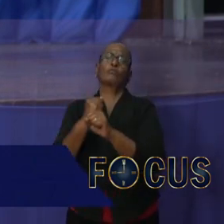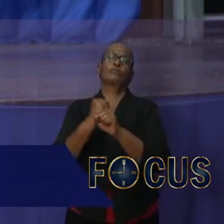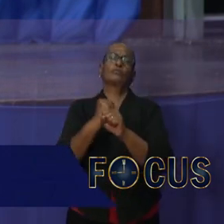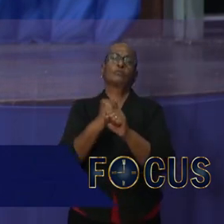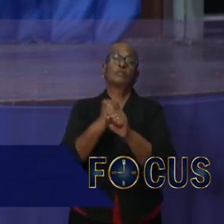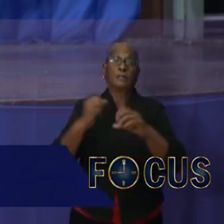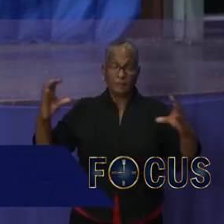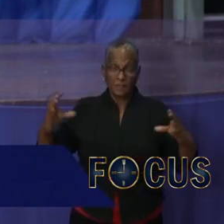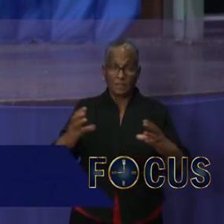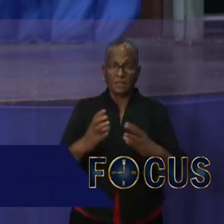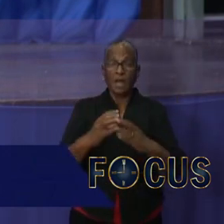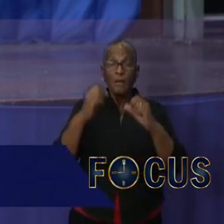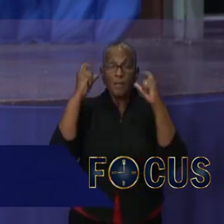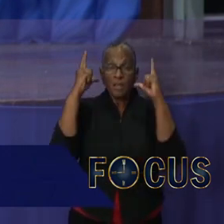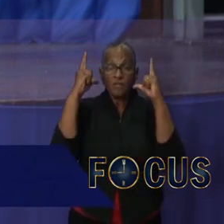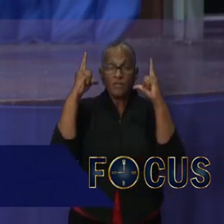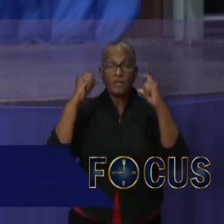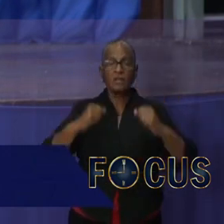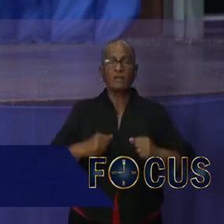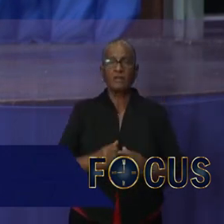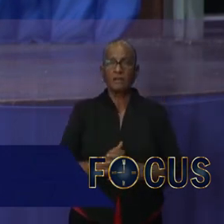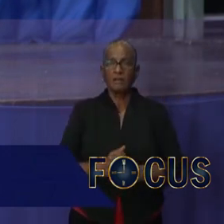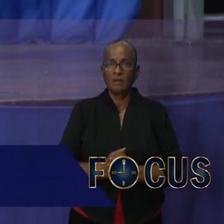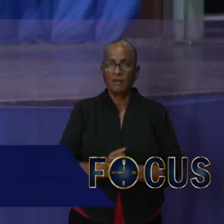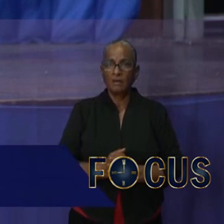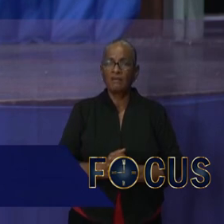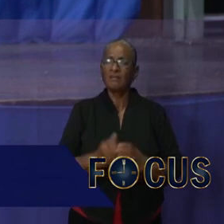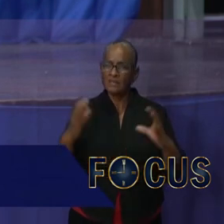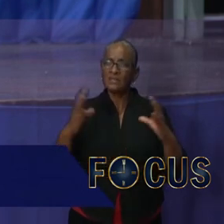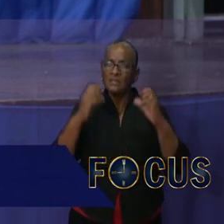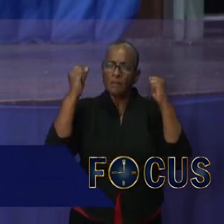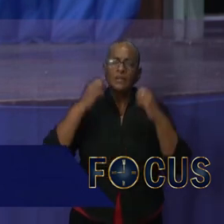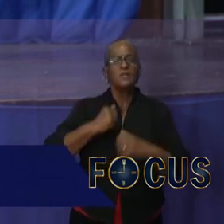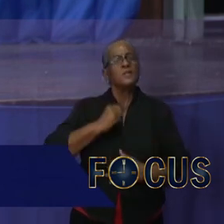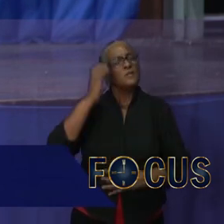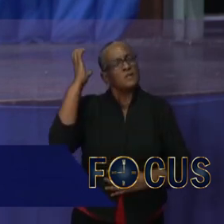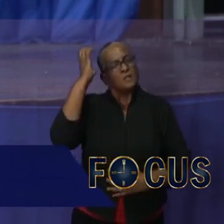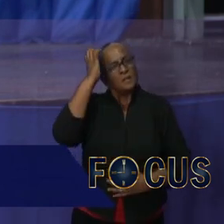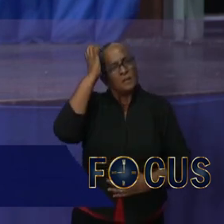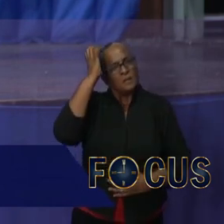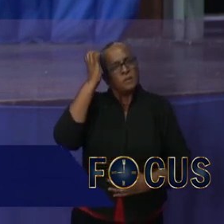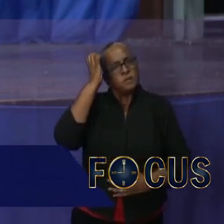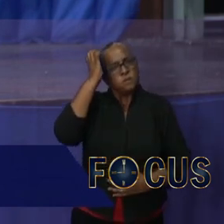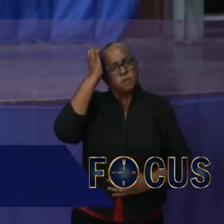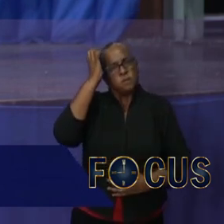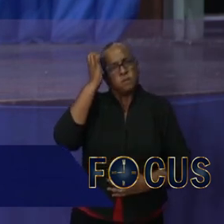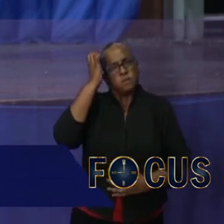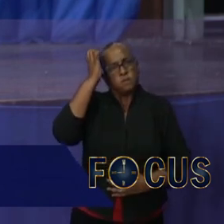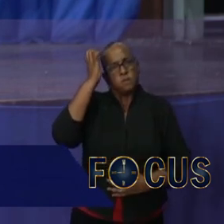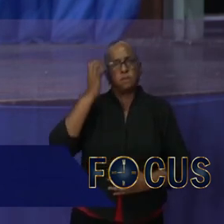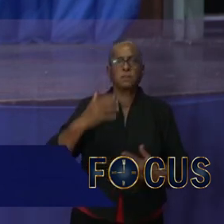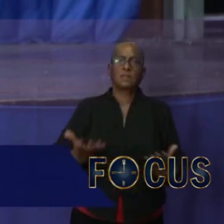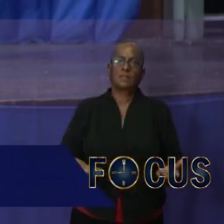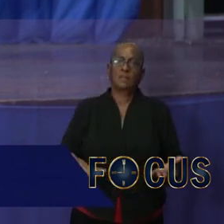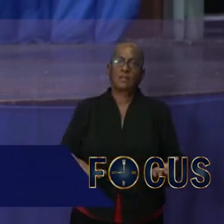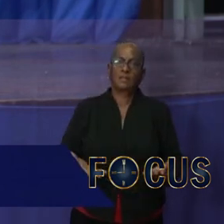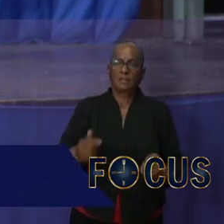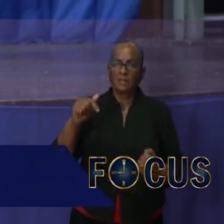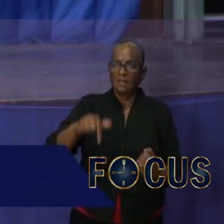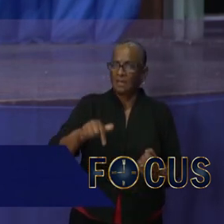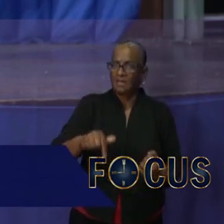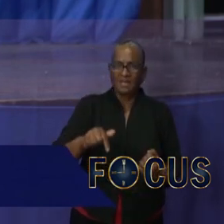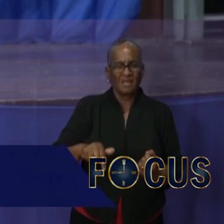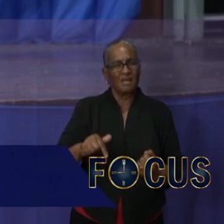De samenleving, het baart de samenleving ook zorgen dat de criminaliteitsvraagstuk is